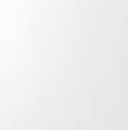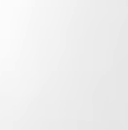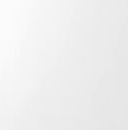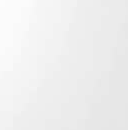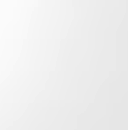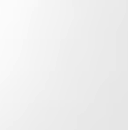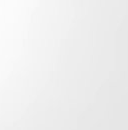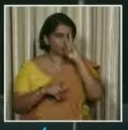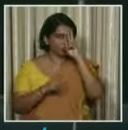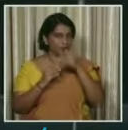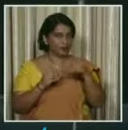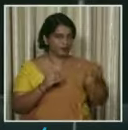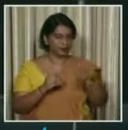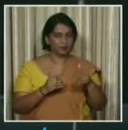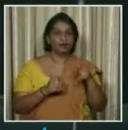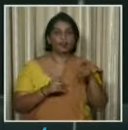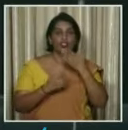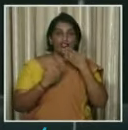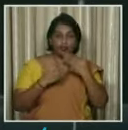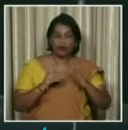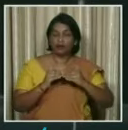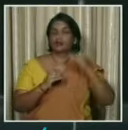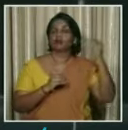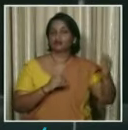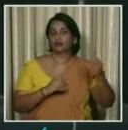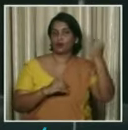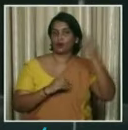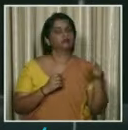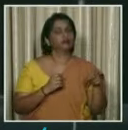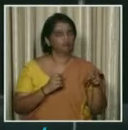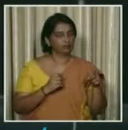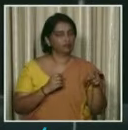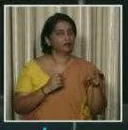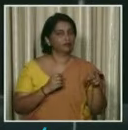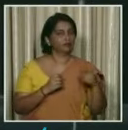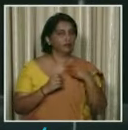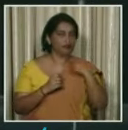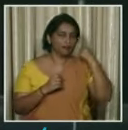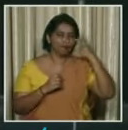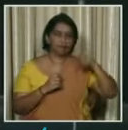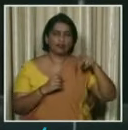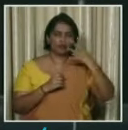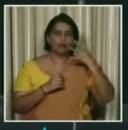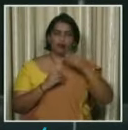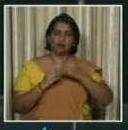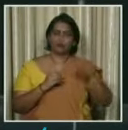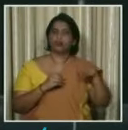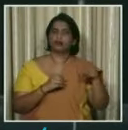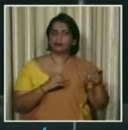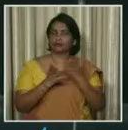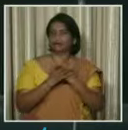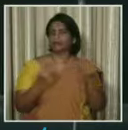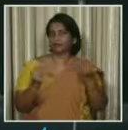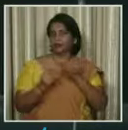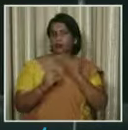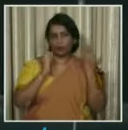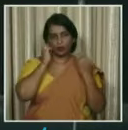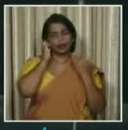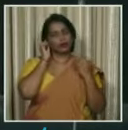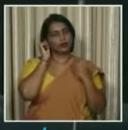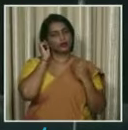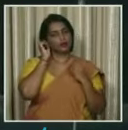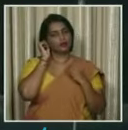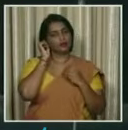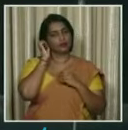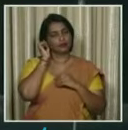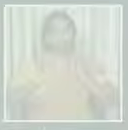DP Education. ඒ වැකේෂන් එක පන්නලා තමයි දිනේ දීලා තින්නේ. හැබැයි මම විශ්වාස කරනවා 4 වෙනකොට මේක අවසන් කරගන්න පුළුවන් කියලා, කැබිනට්